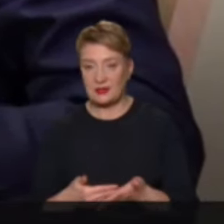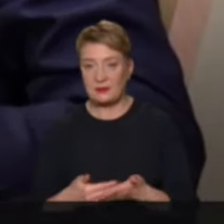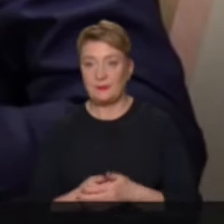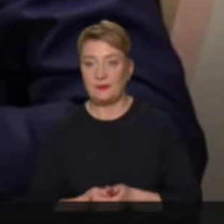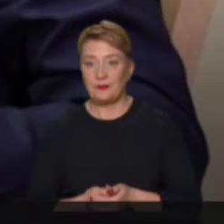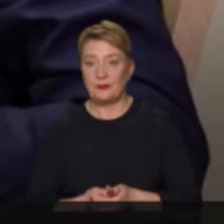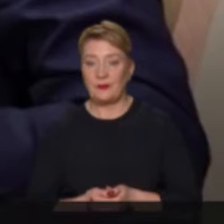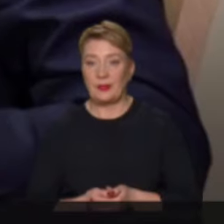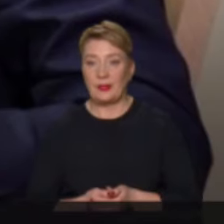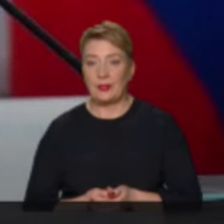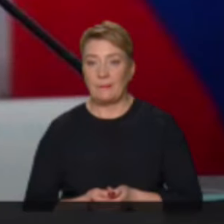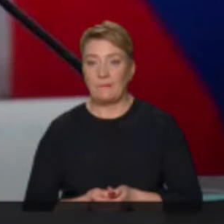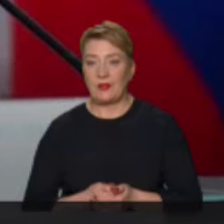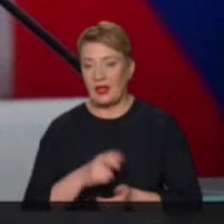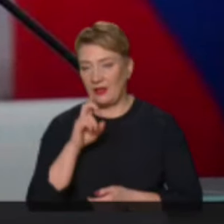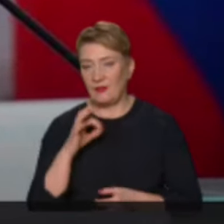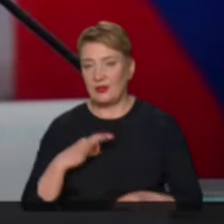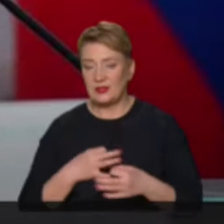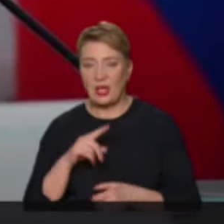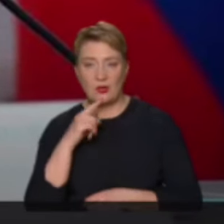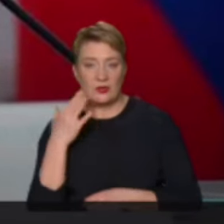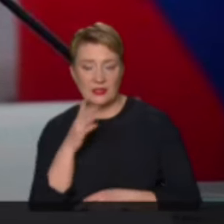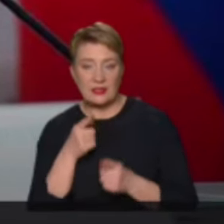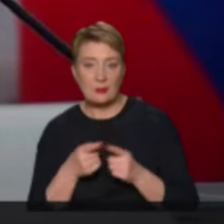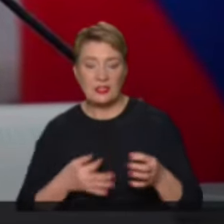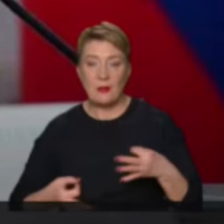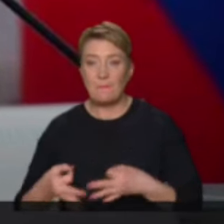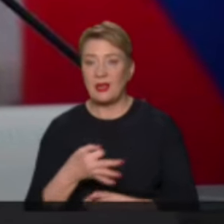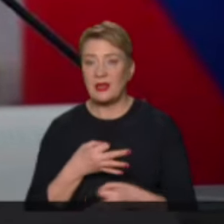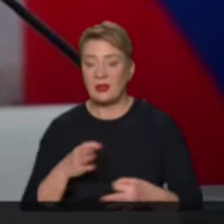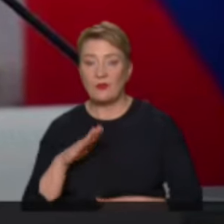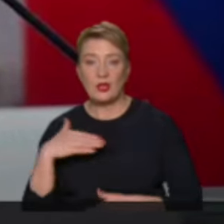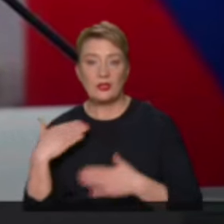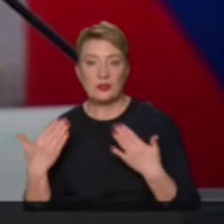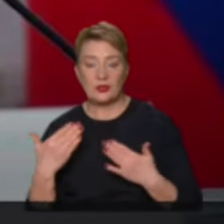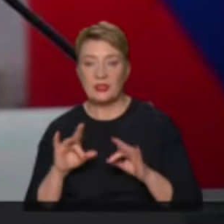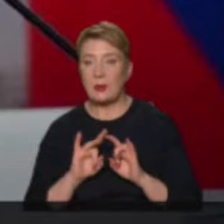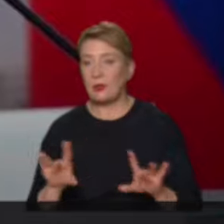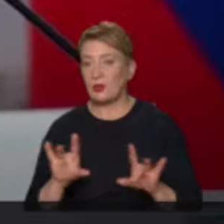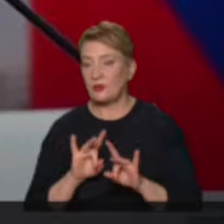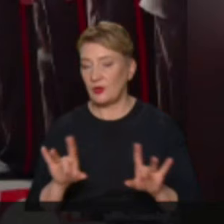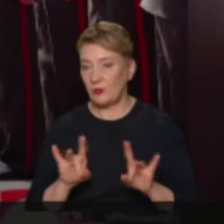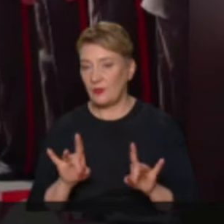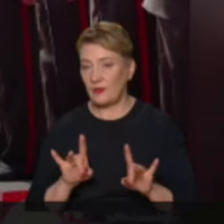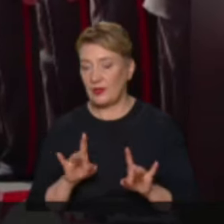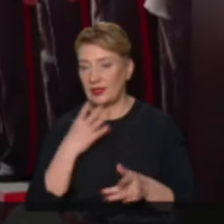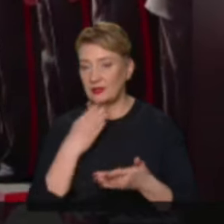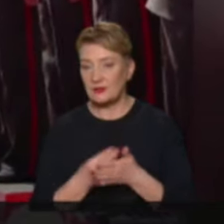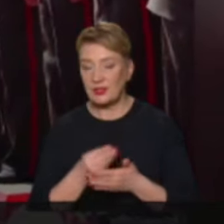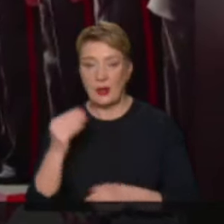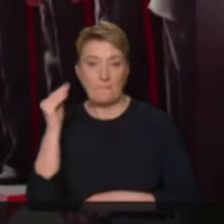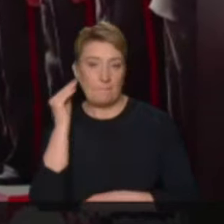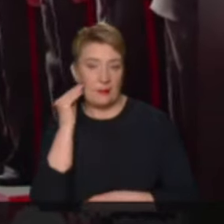північно-корейське державне інформагентство, урочисто, і під час переговорів сторони поінформували одна одну про своє бачення